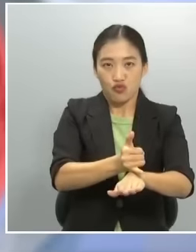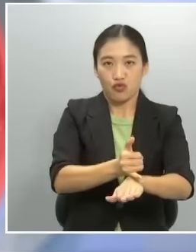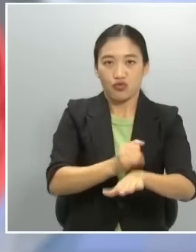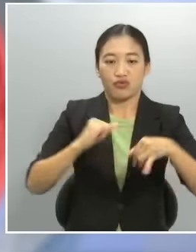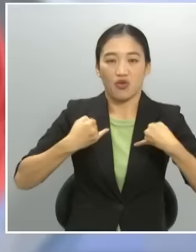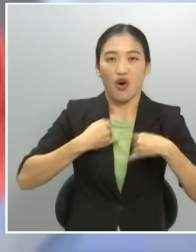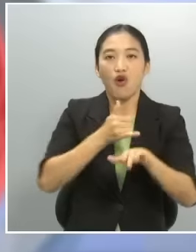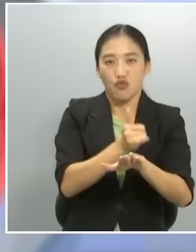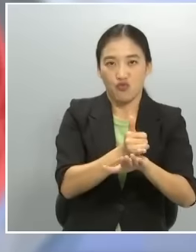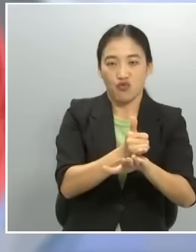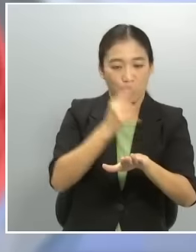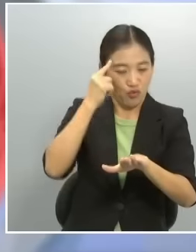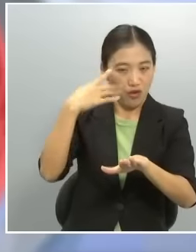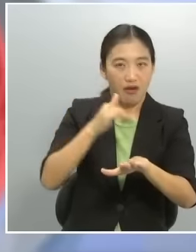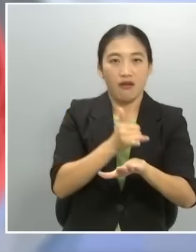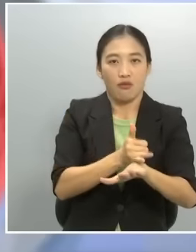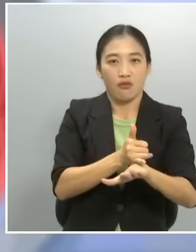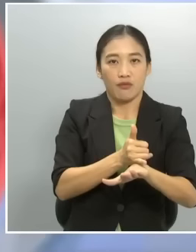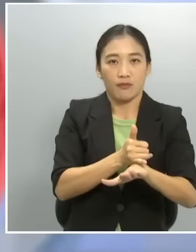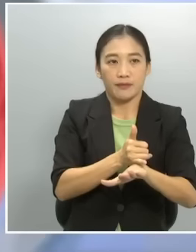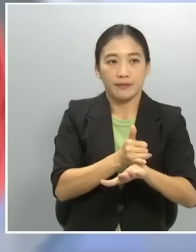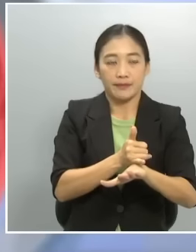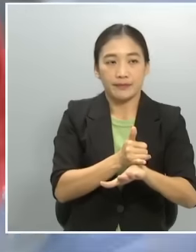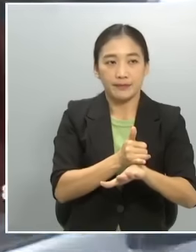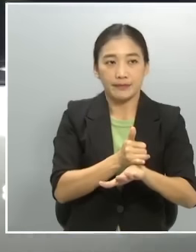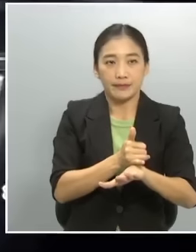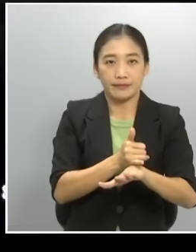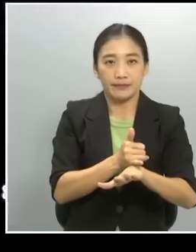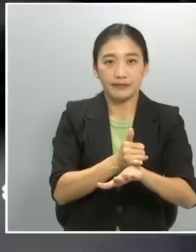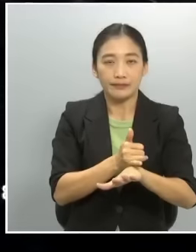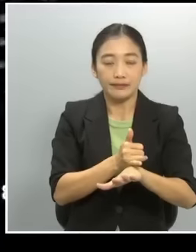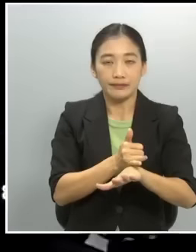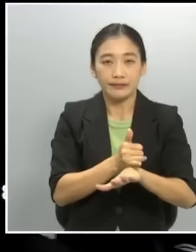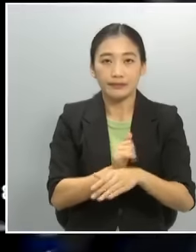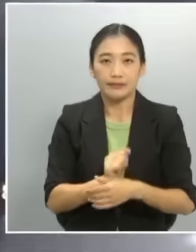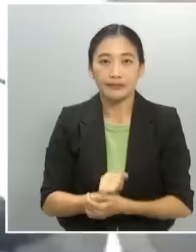กมือ เดี๋ยวดูนายดูนายนะ ลงม